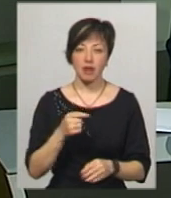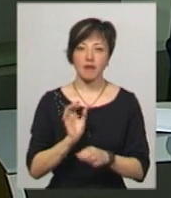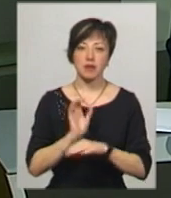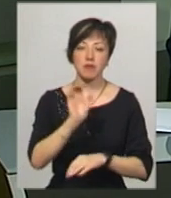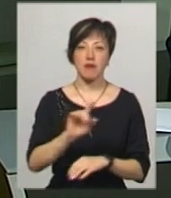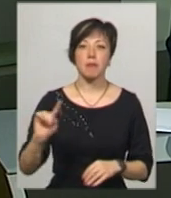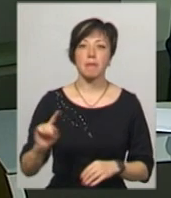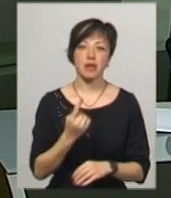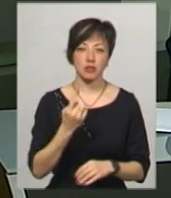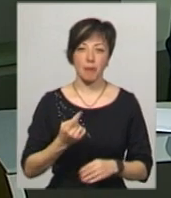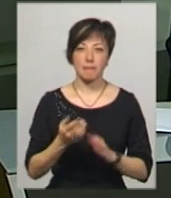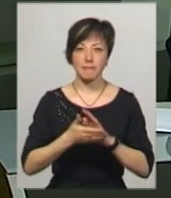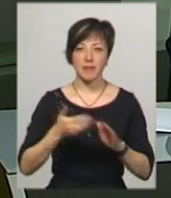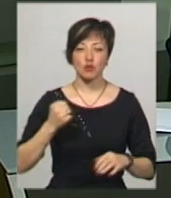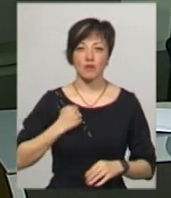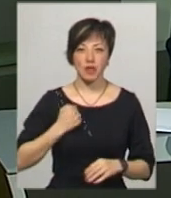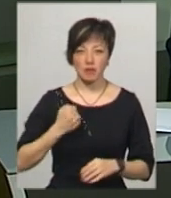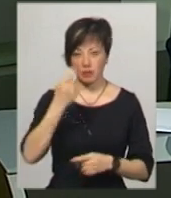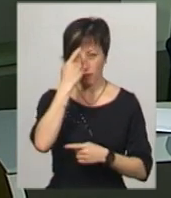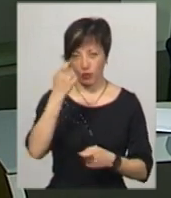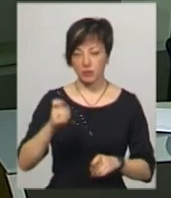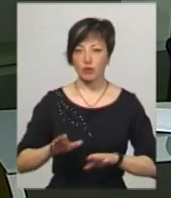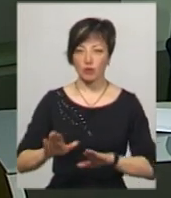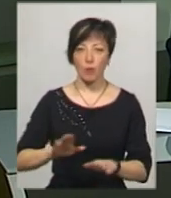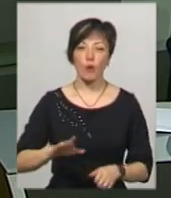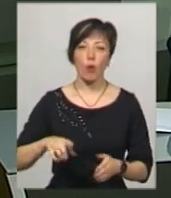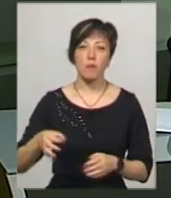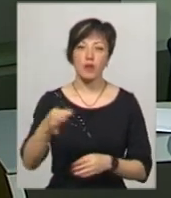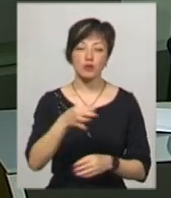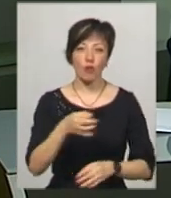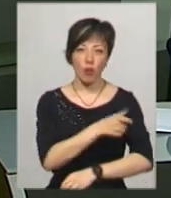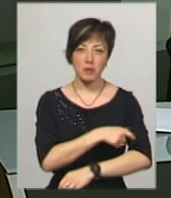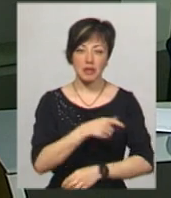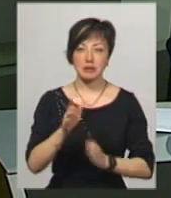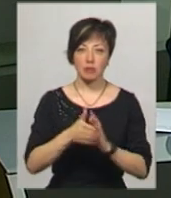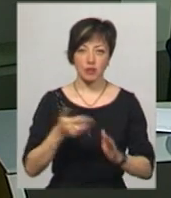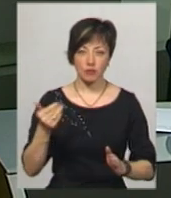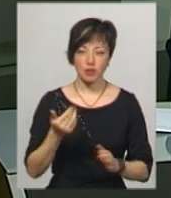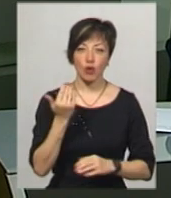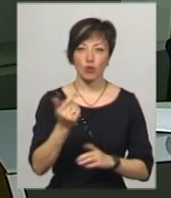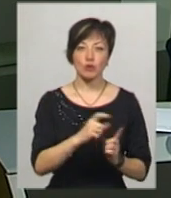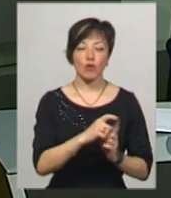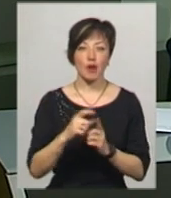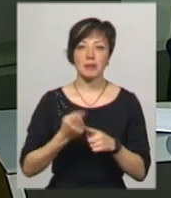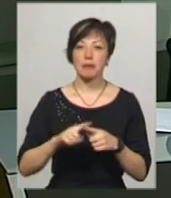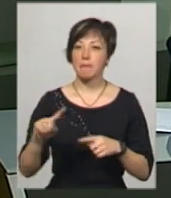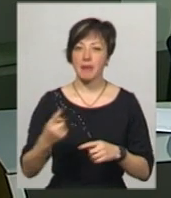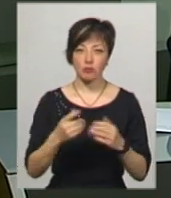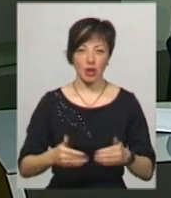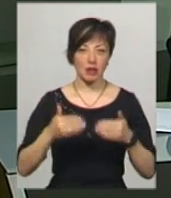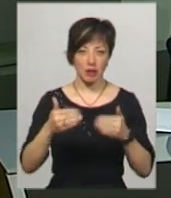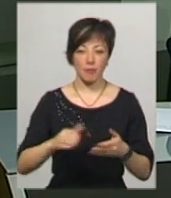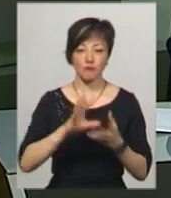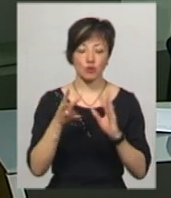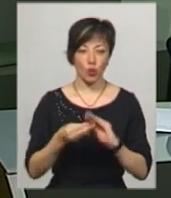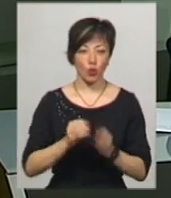перших призовників. Про це повідомив заступник Хмельницького обласного комісара з призову Олег Попович. За його словами, це перший етап. Всього